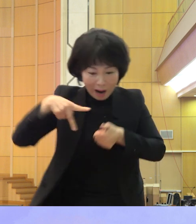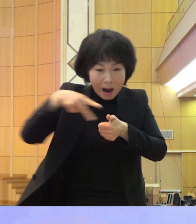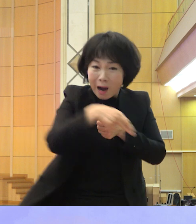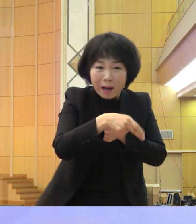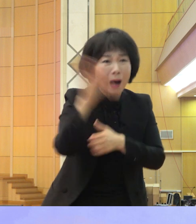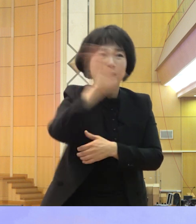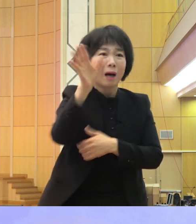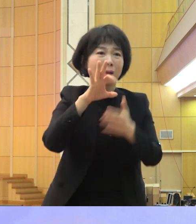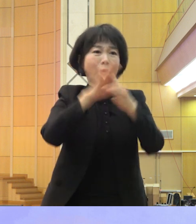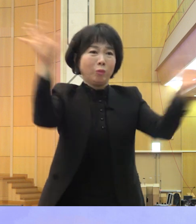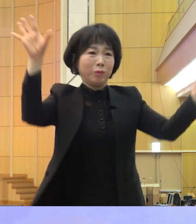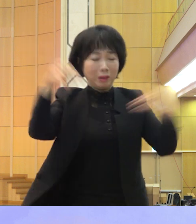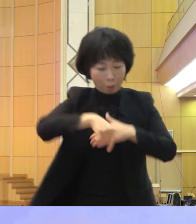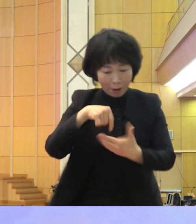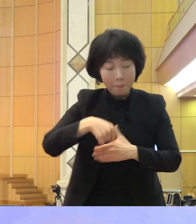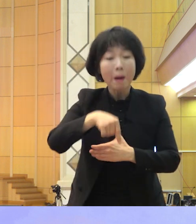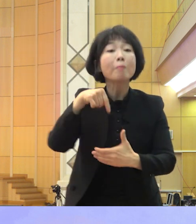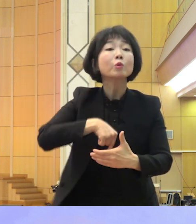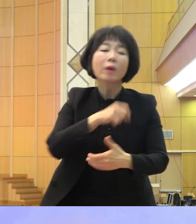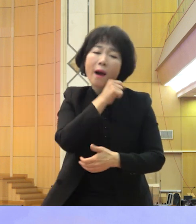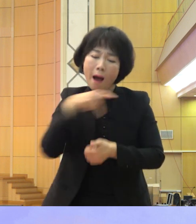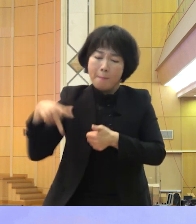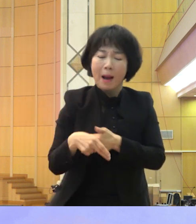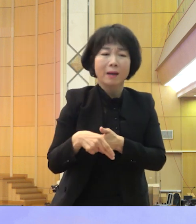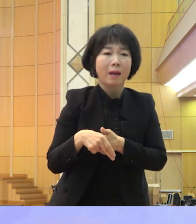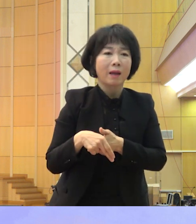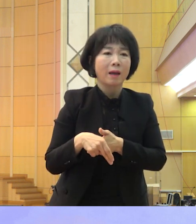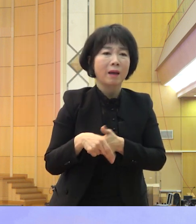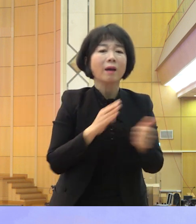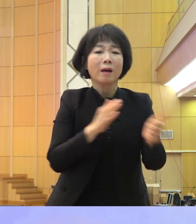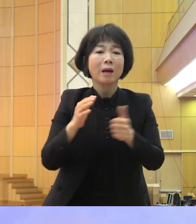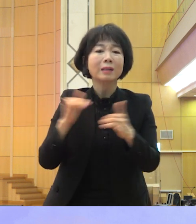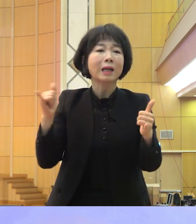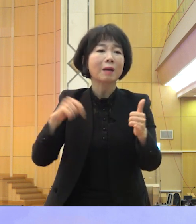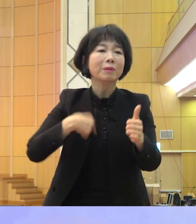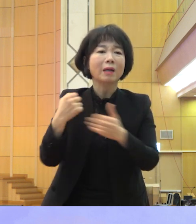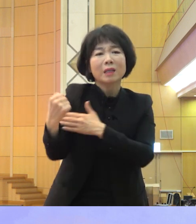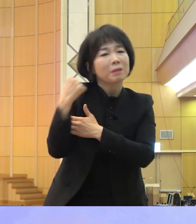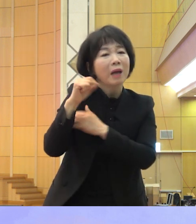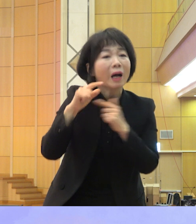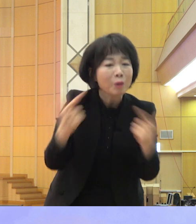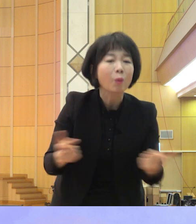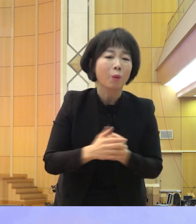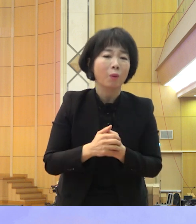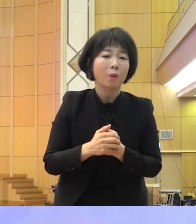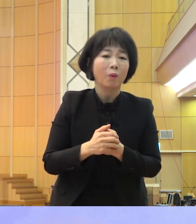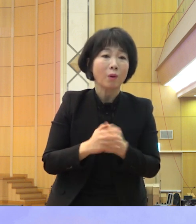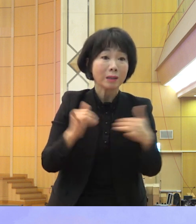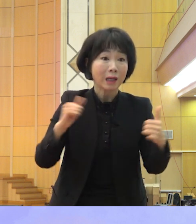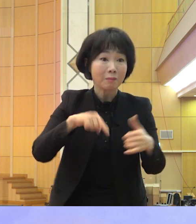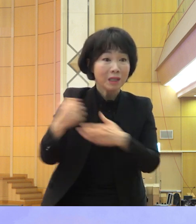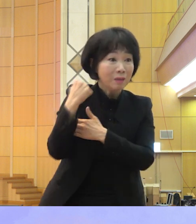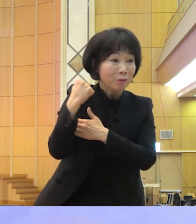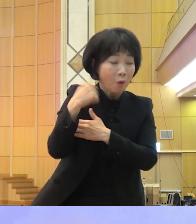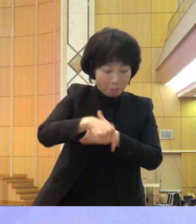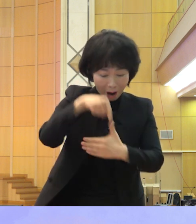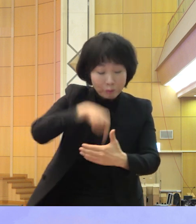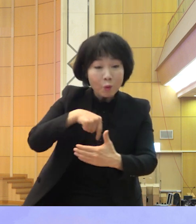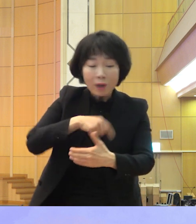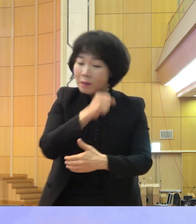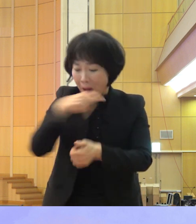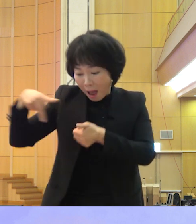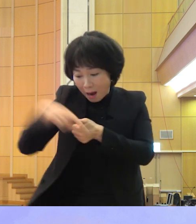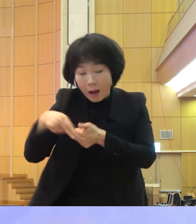할례 받지 않고 마음의 할례 받는 건 사람이 할 수 있는 일이 아니야. 사람이 할 수가 없어. 이 마음의